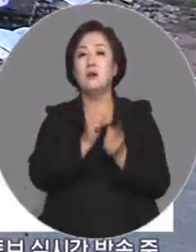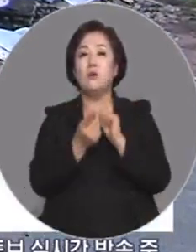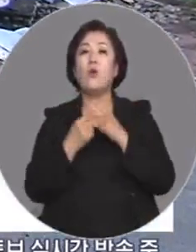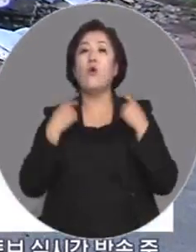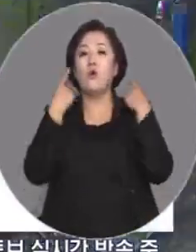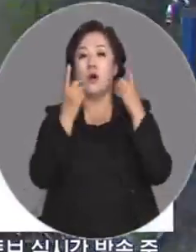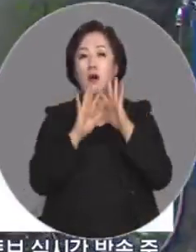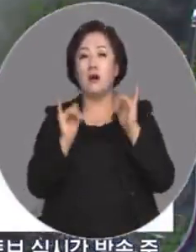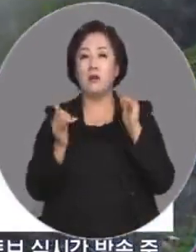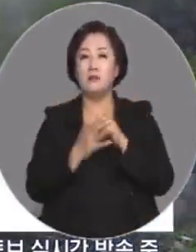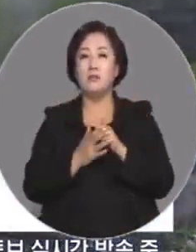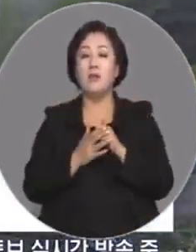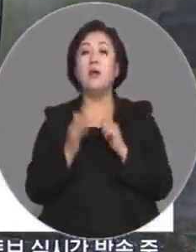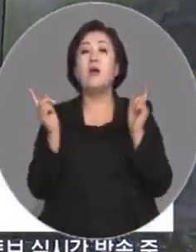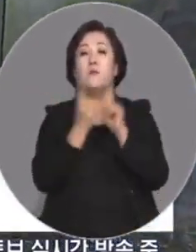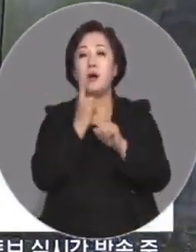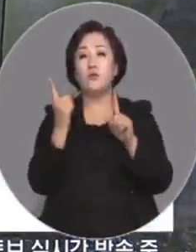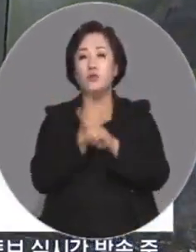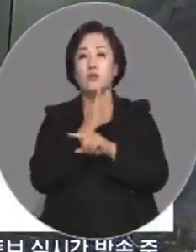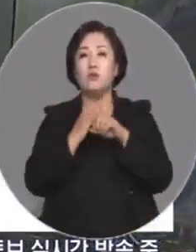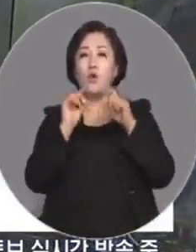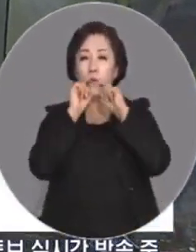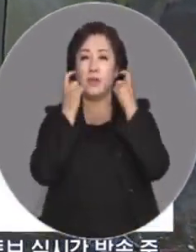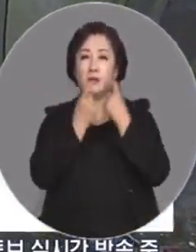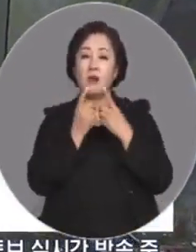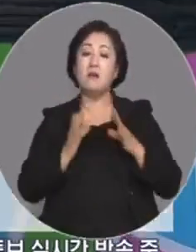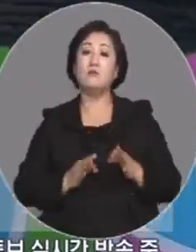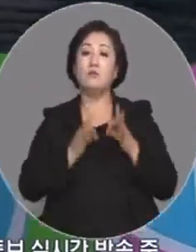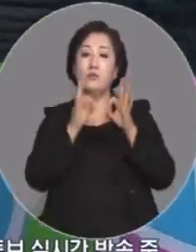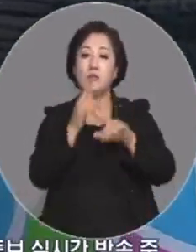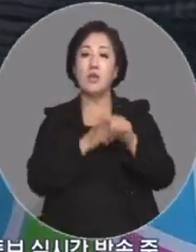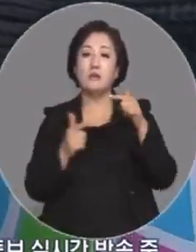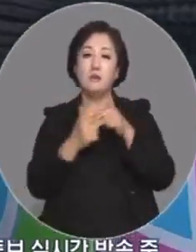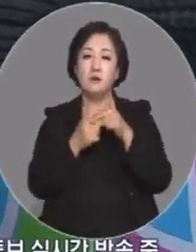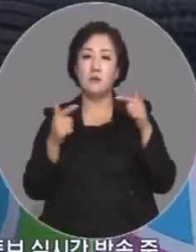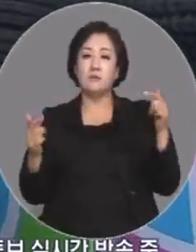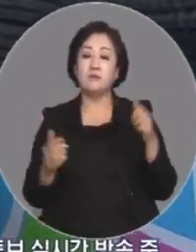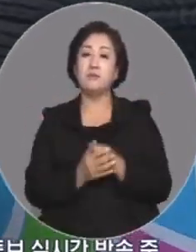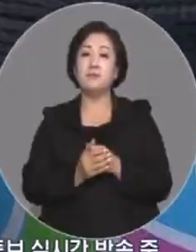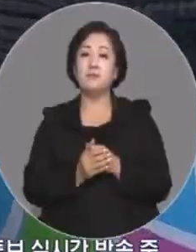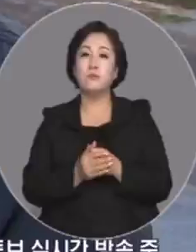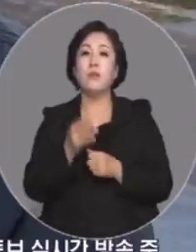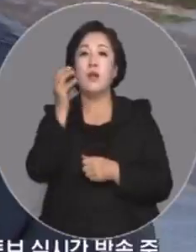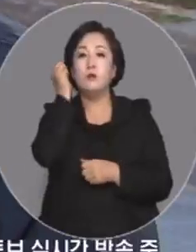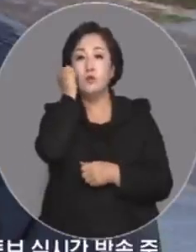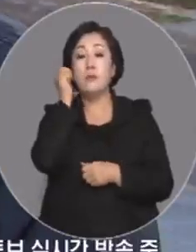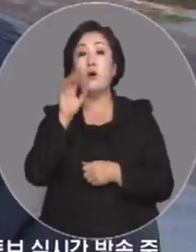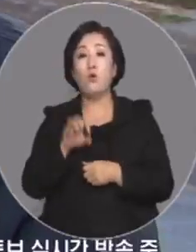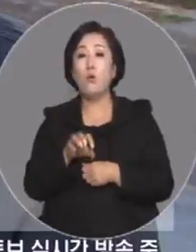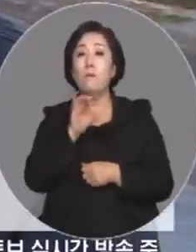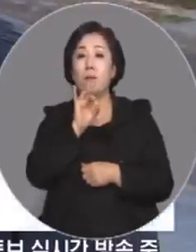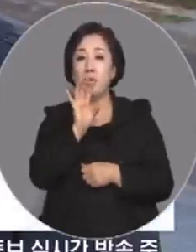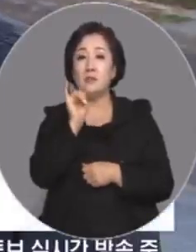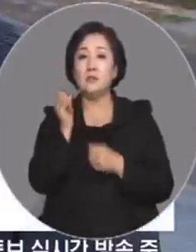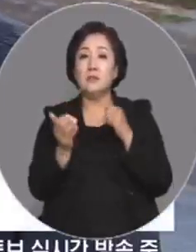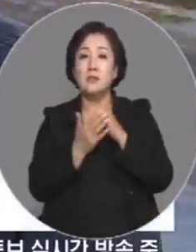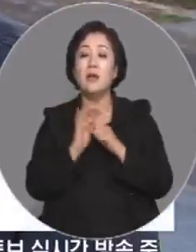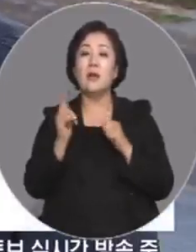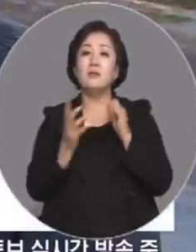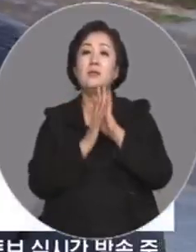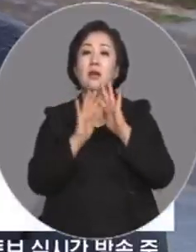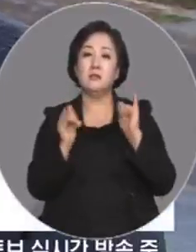들어서면 숙박업소 리모델링 등 민간 투자도 활성화될 것이라 주장합니다. 숙박시설만 있다고 해서